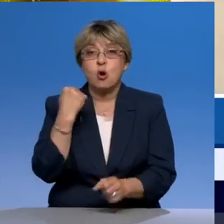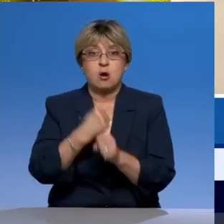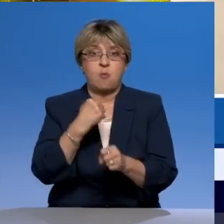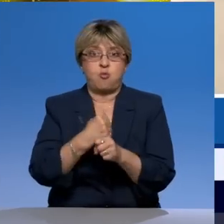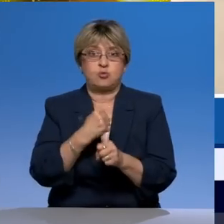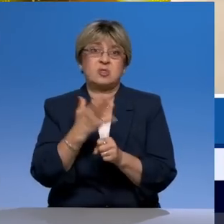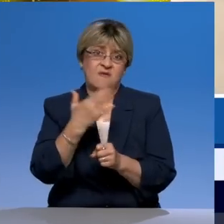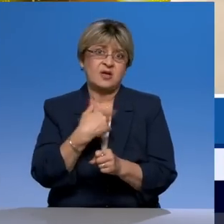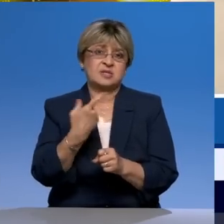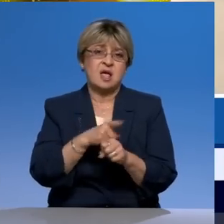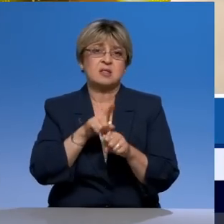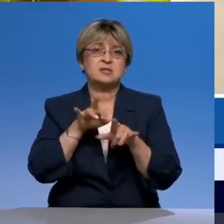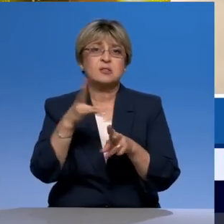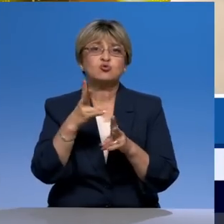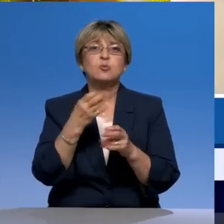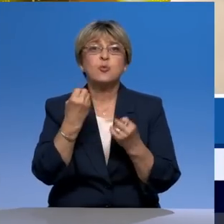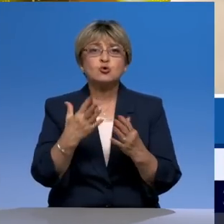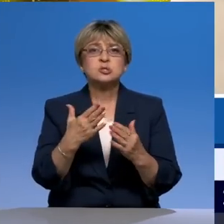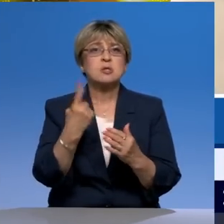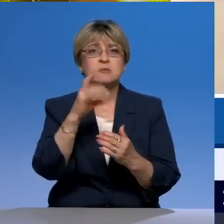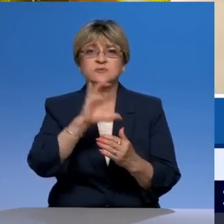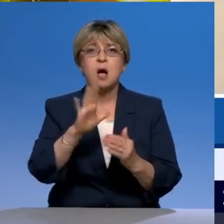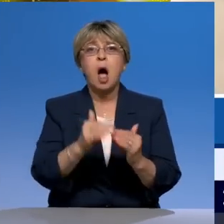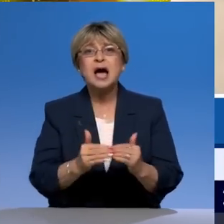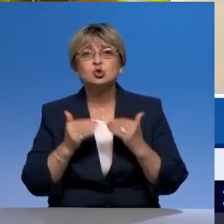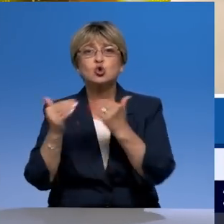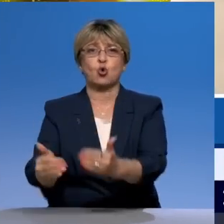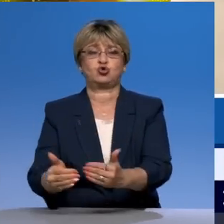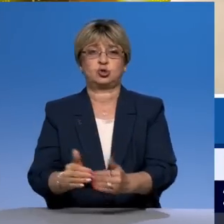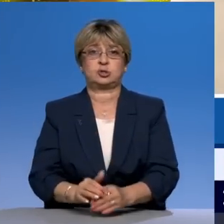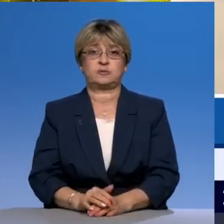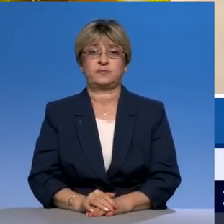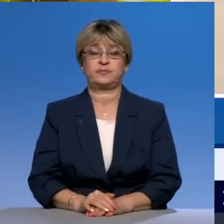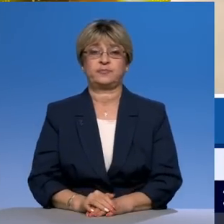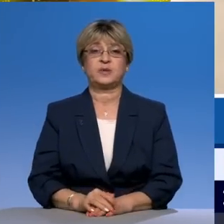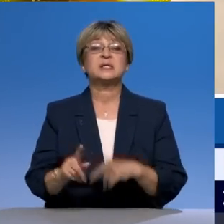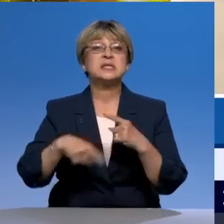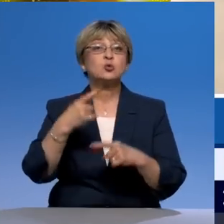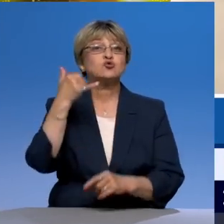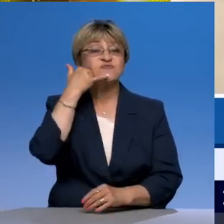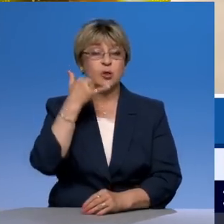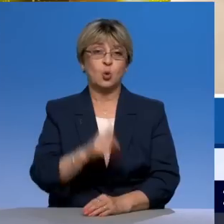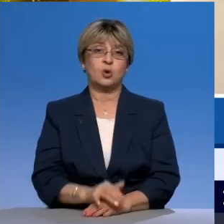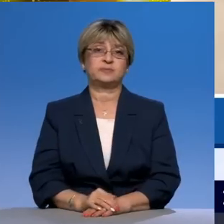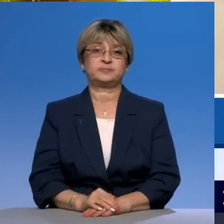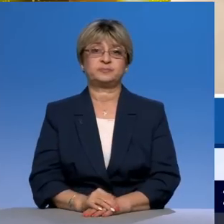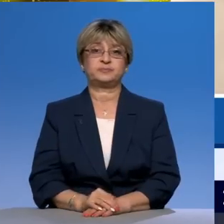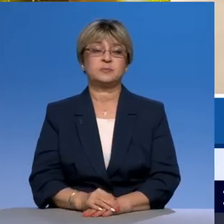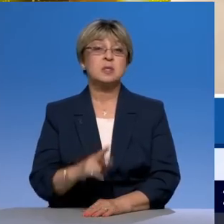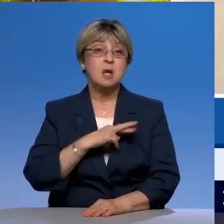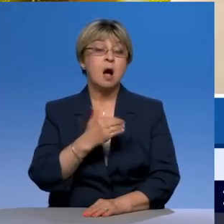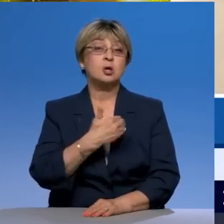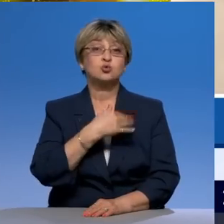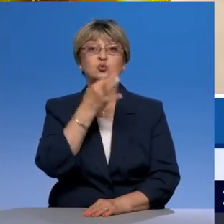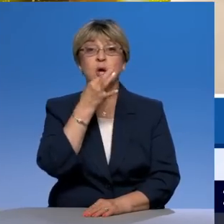отсрочить. Давайте сейчас послушаем, что нам Наталья из Воронежа расскажет. Наталья, здравствуйте. Здравствуйте. Да, пожалуйста. Я хочу сказать,